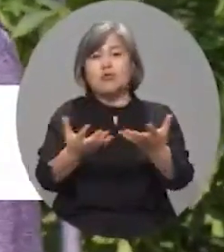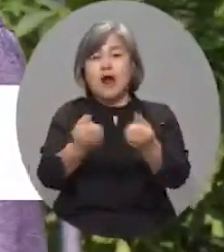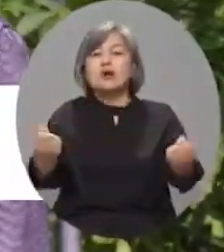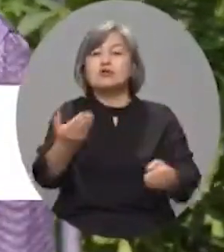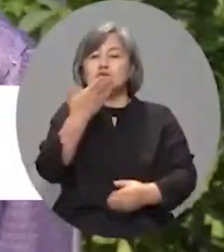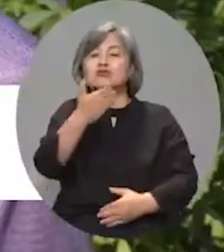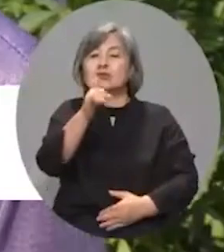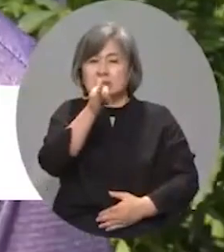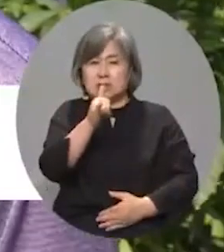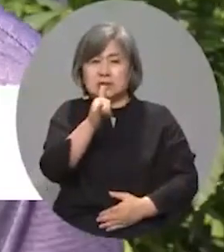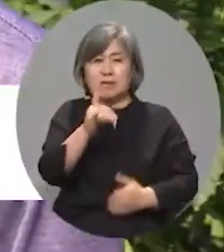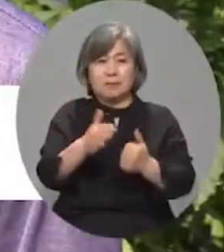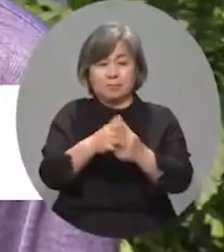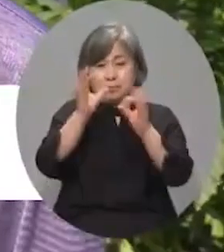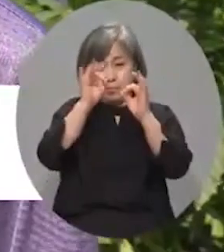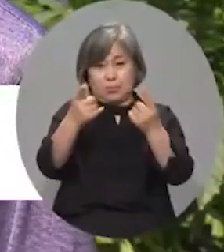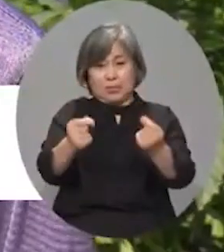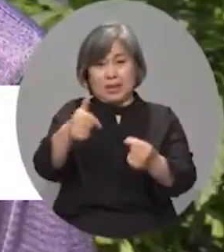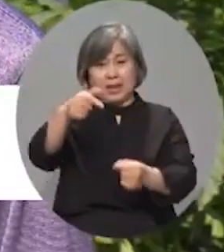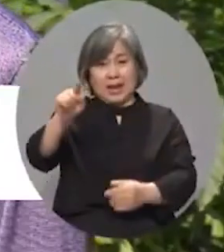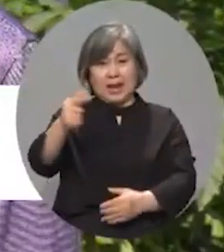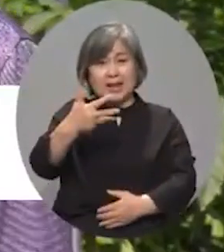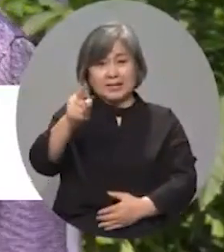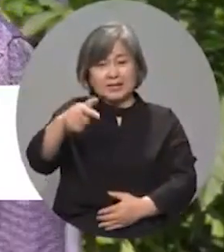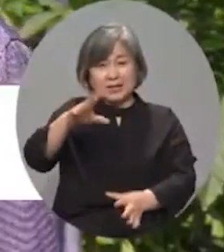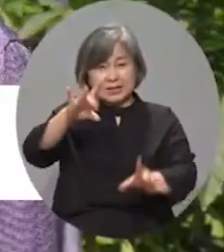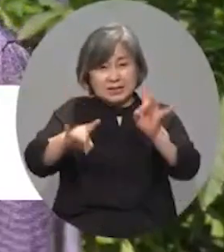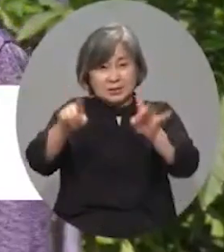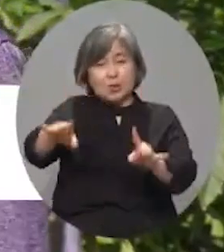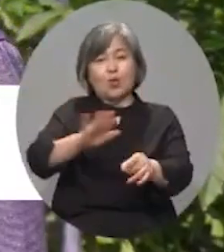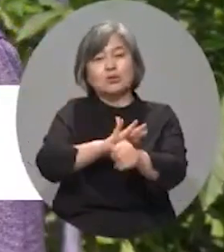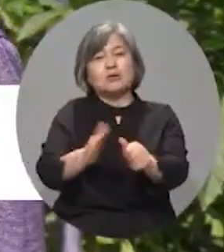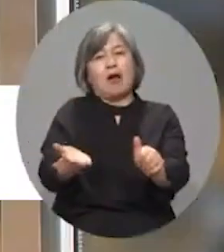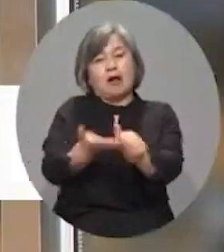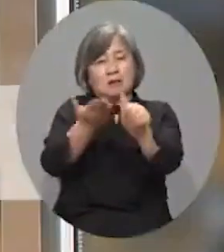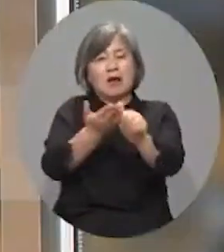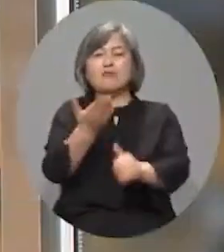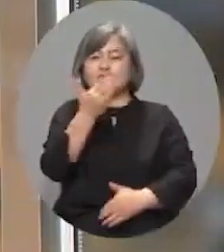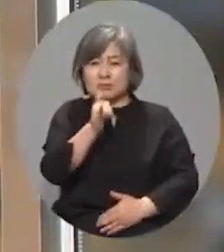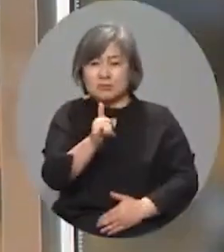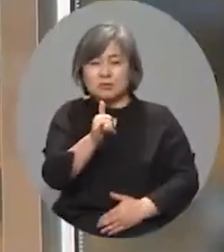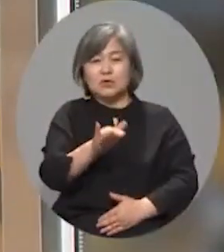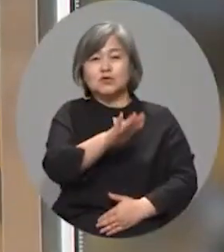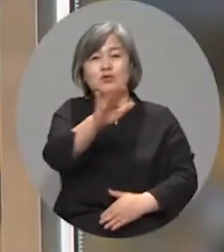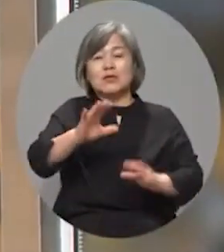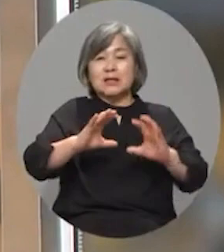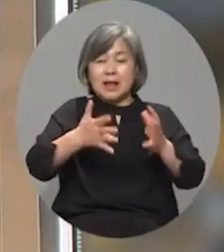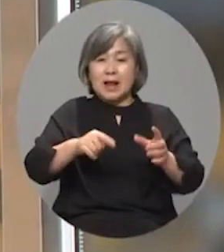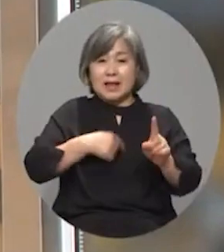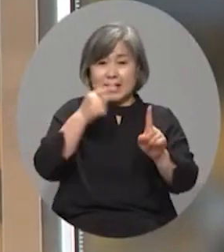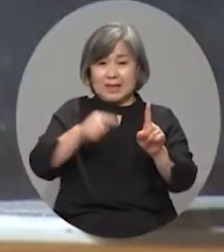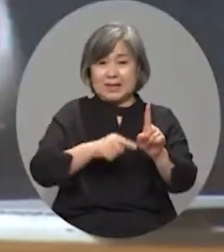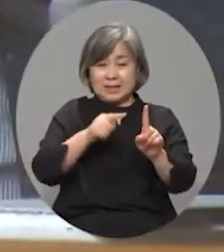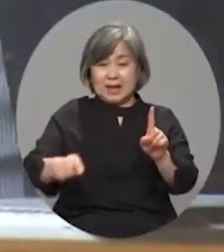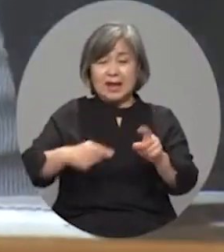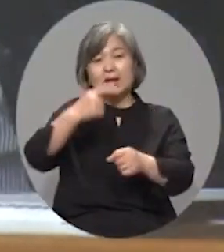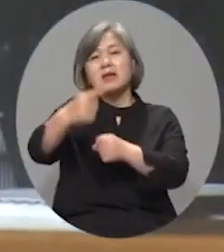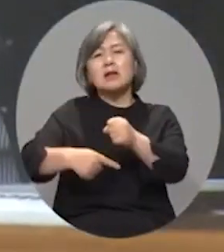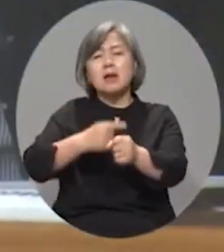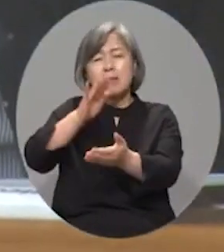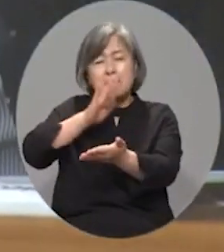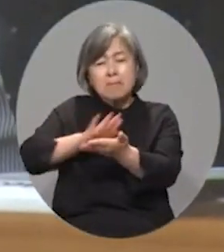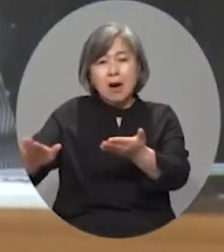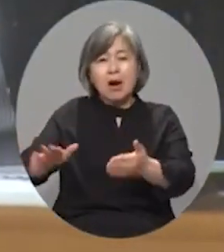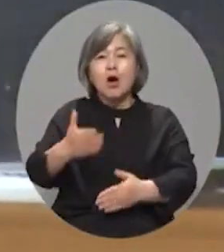작물이고요. 보시다시피 간척지에서도 상당히 잘 자라는 특성이 있어서. 우리나라 1인당 플라스틱 연간